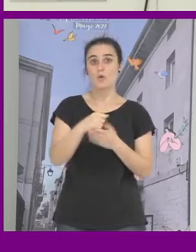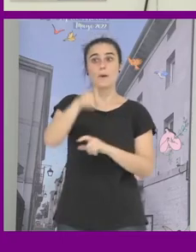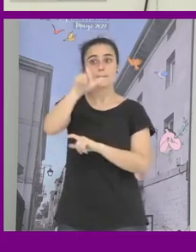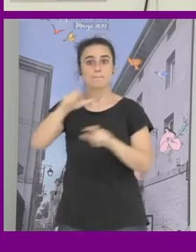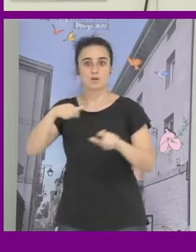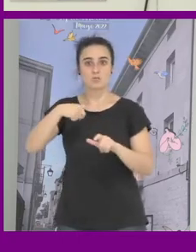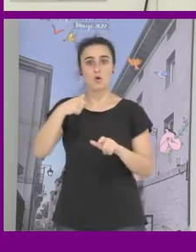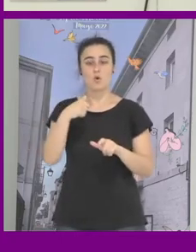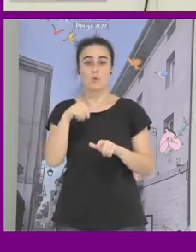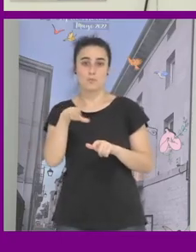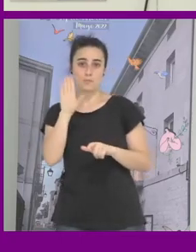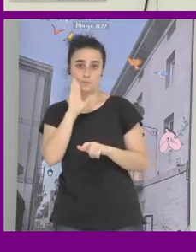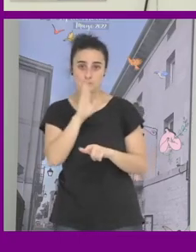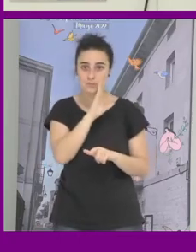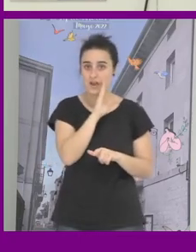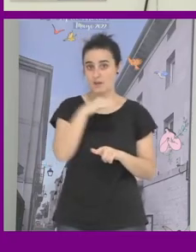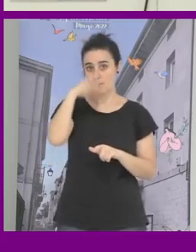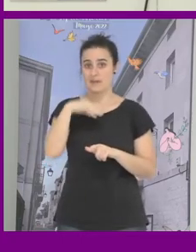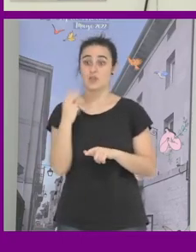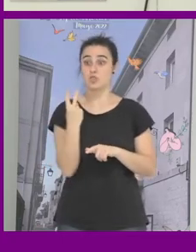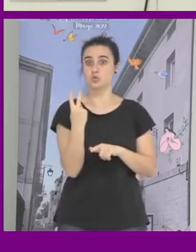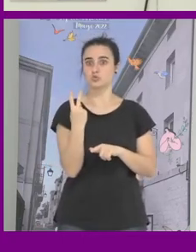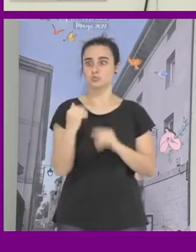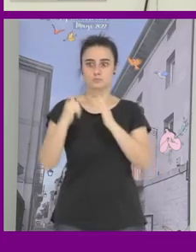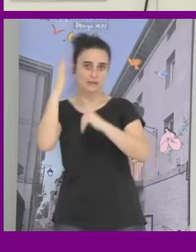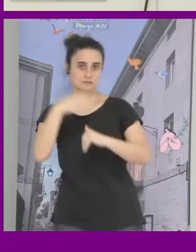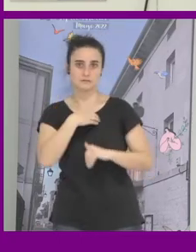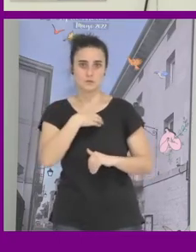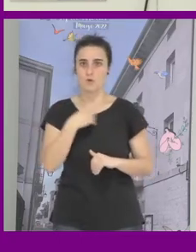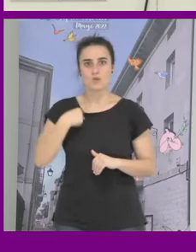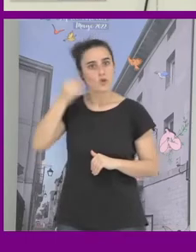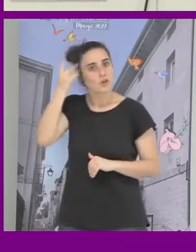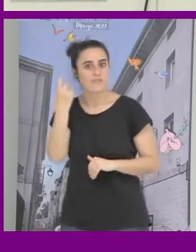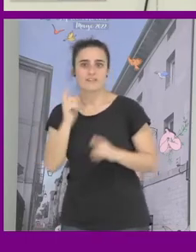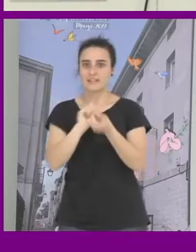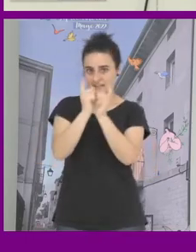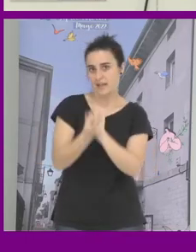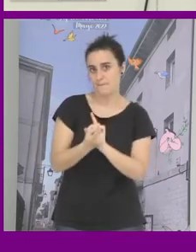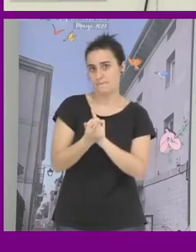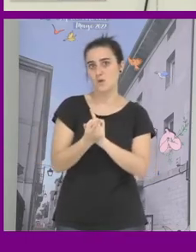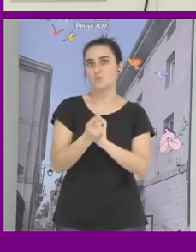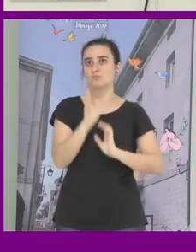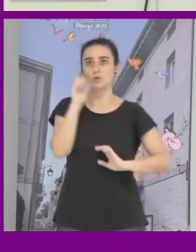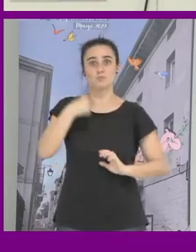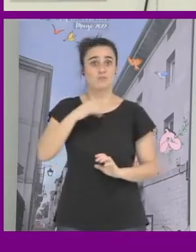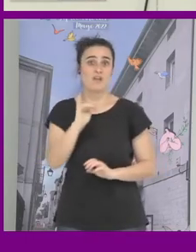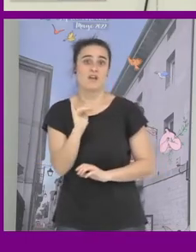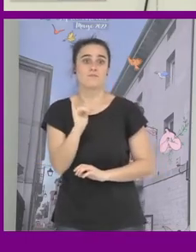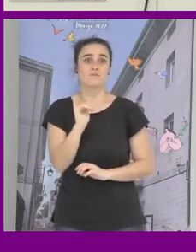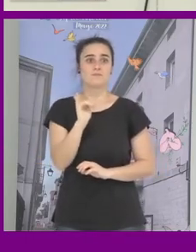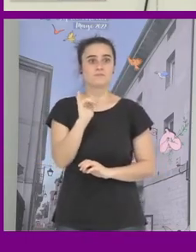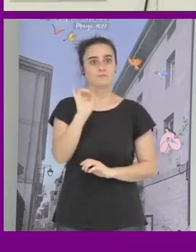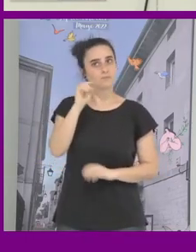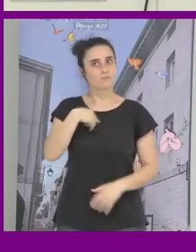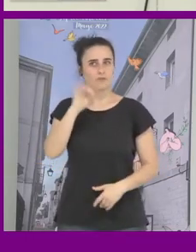inskribatzea, bai, tutore gisa. Eta nire ustez hau aldatu behar dugu. Eta gainera, bueno, daukat ideia